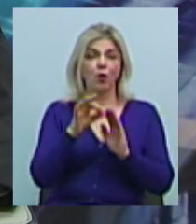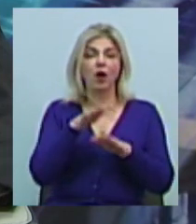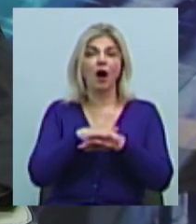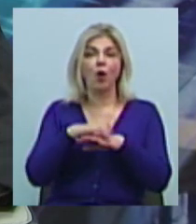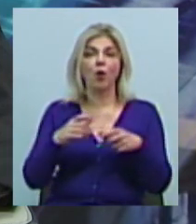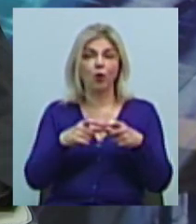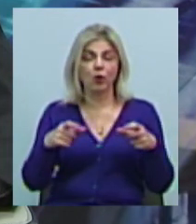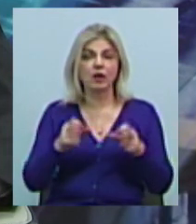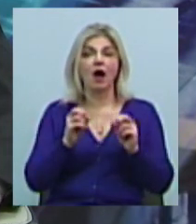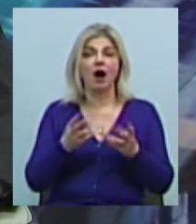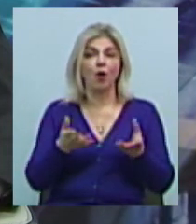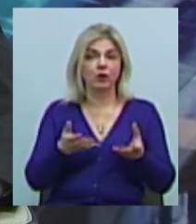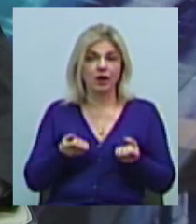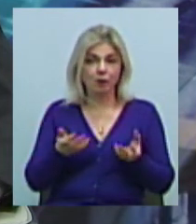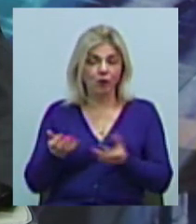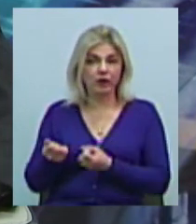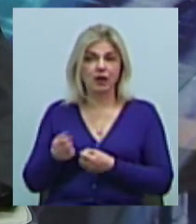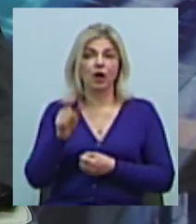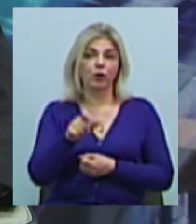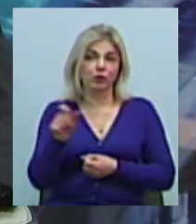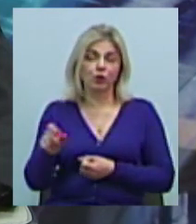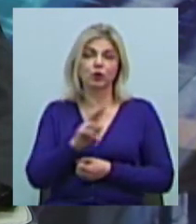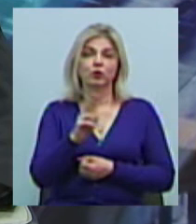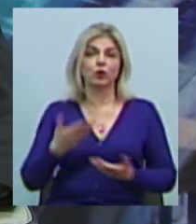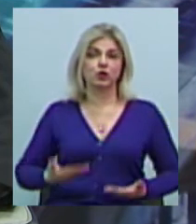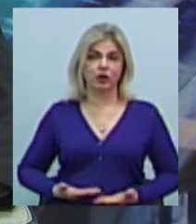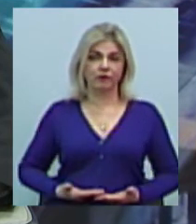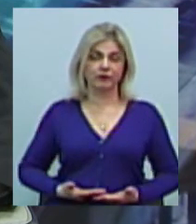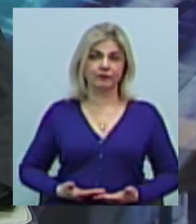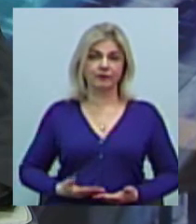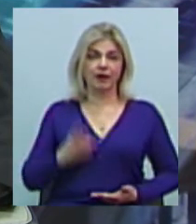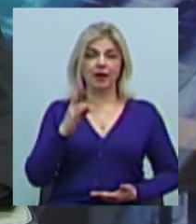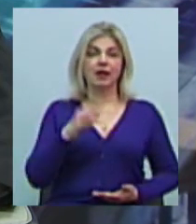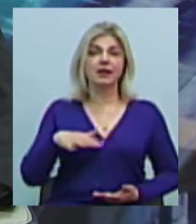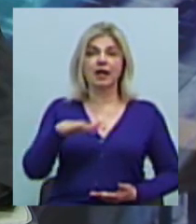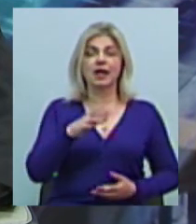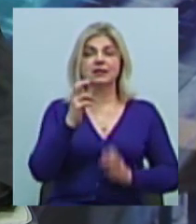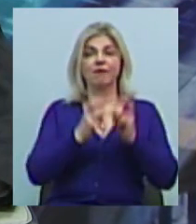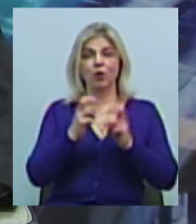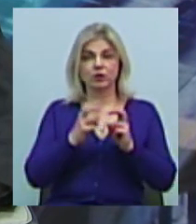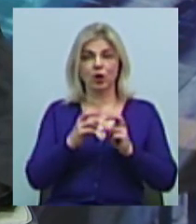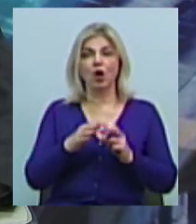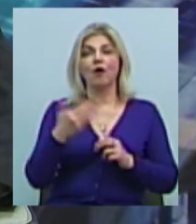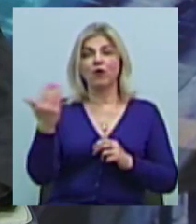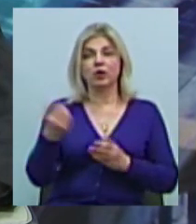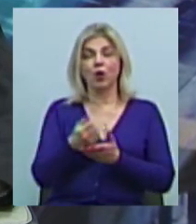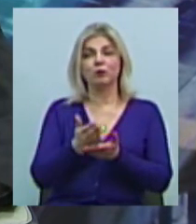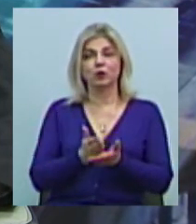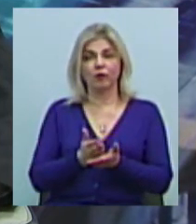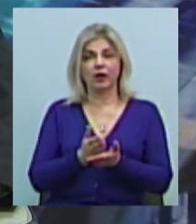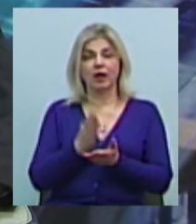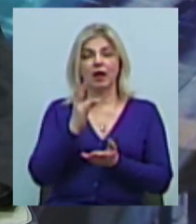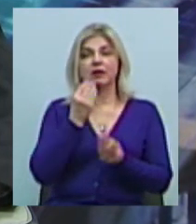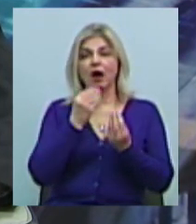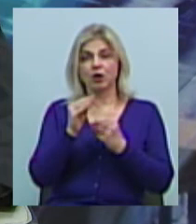які отримувати, споживачі, які мешкають на території Заводського району, вони обслуговуються,